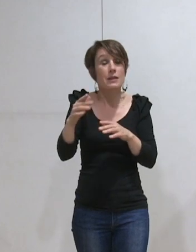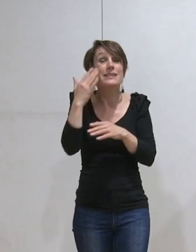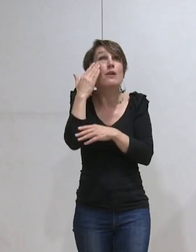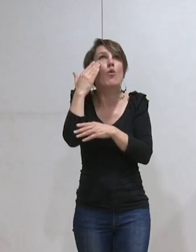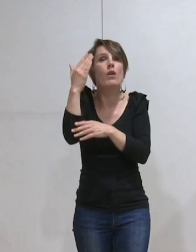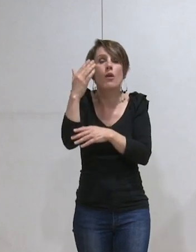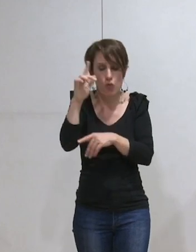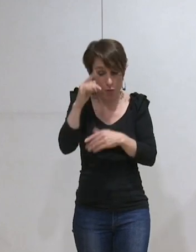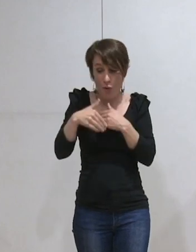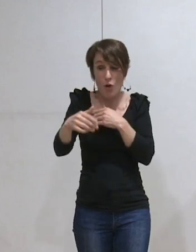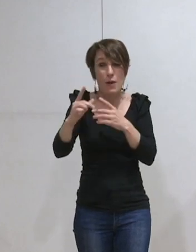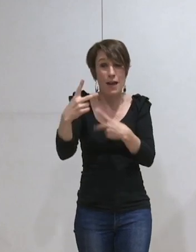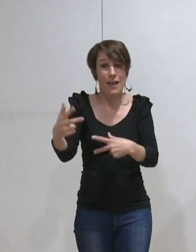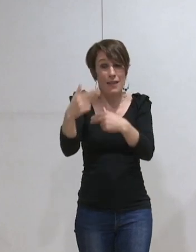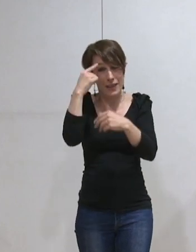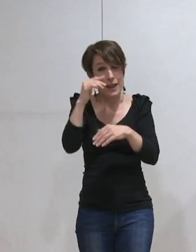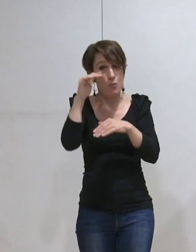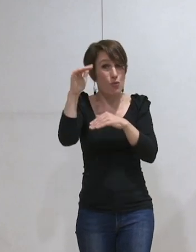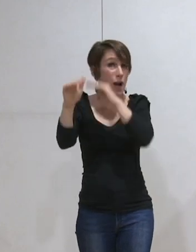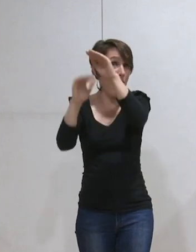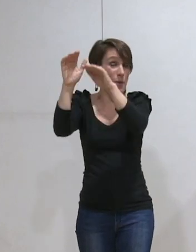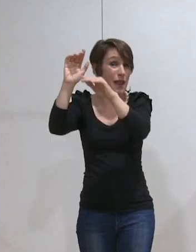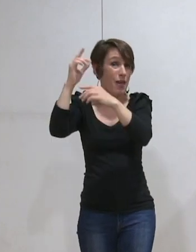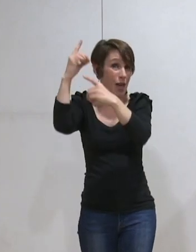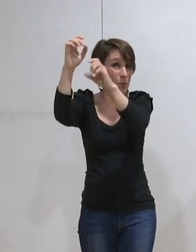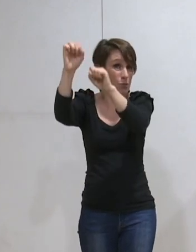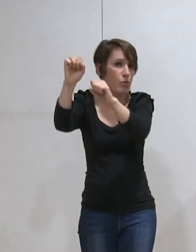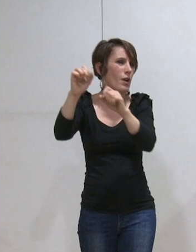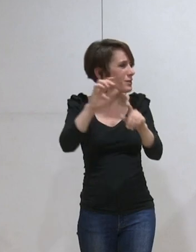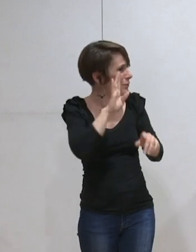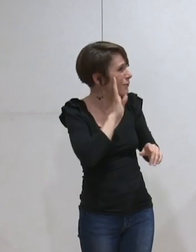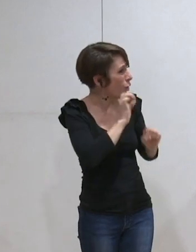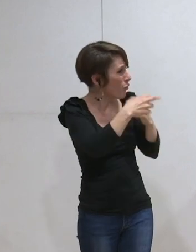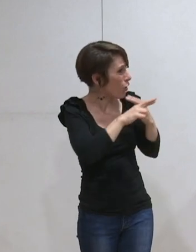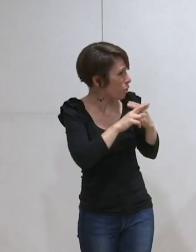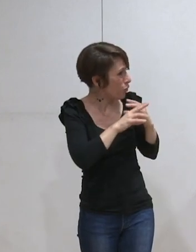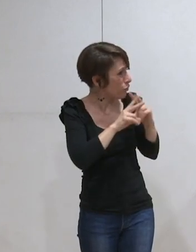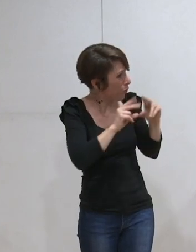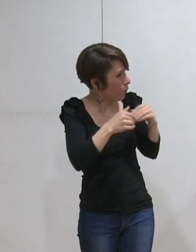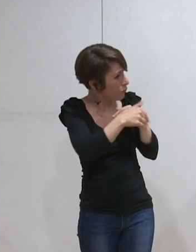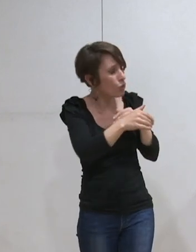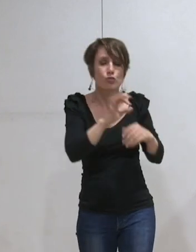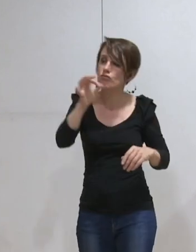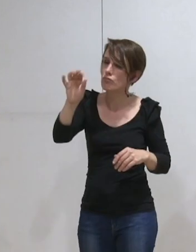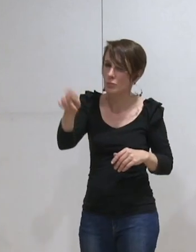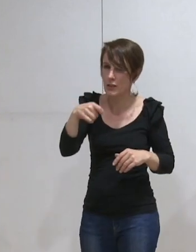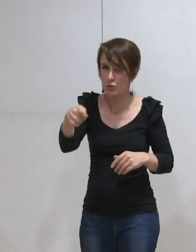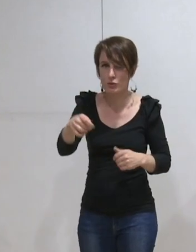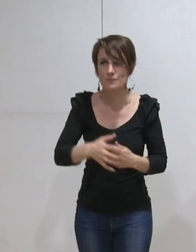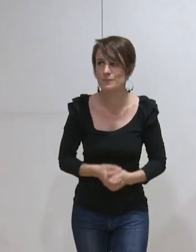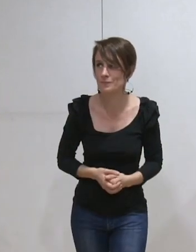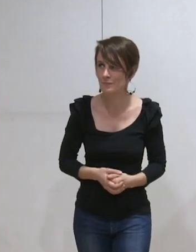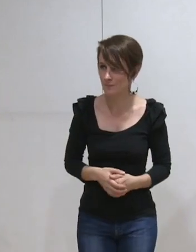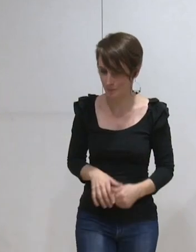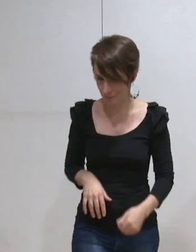confirmer ça bon vous pourrez nous faire savoir ultérieurement ce qu'il en est exactement d'accord j'ai un deuxième